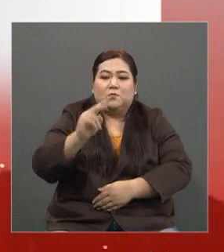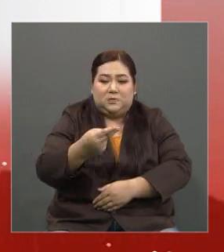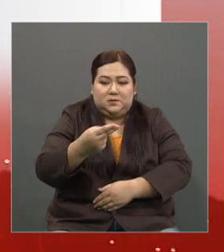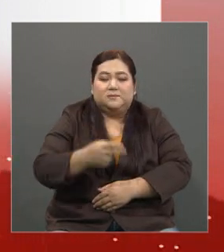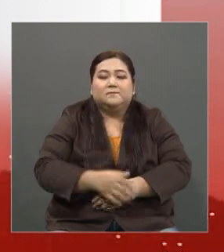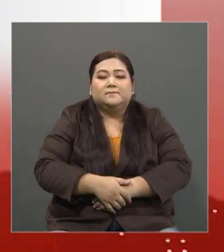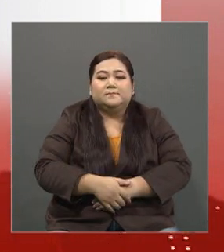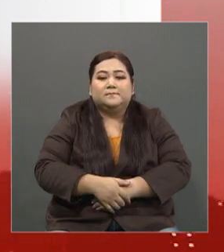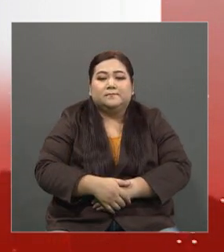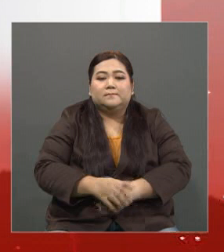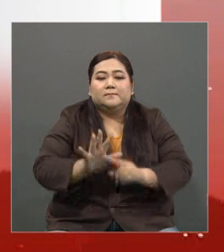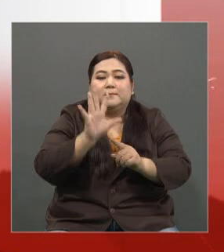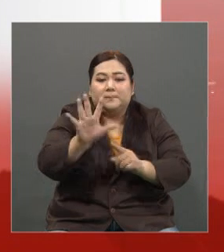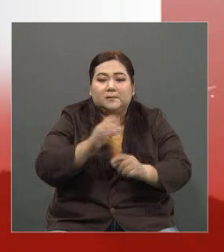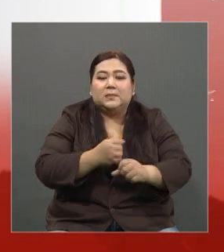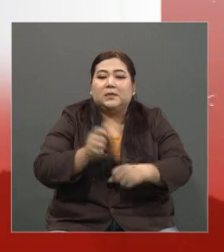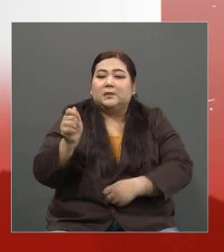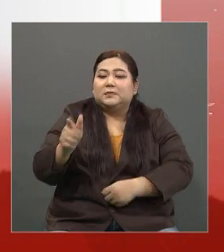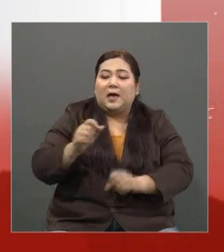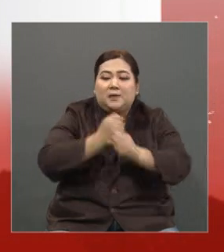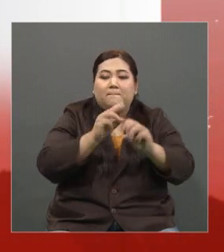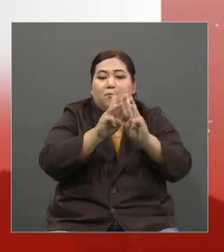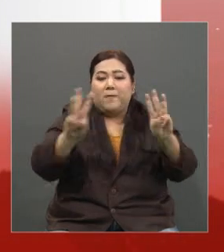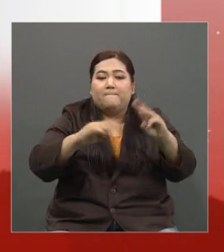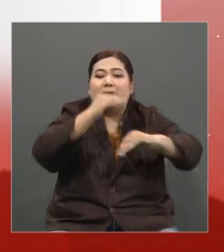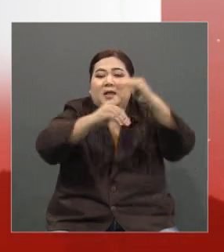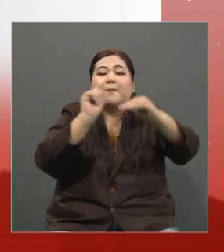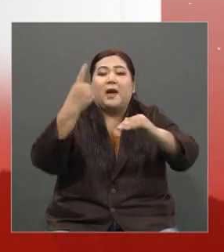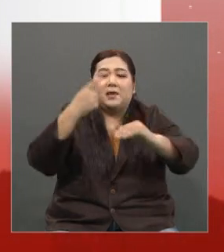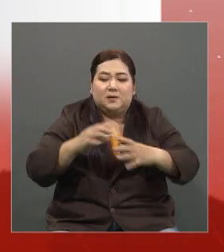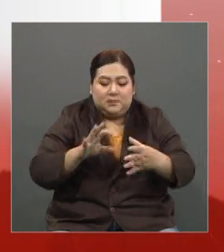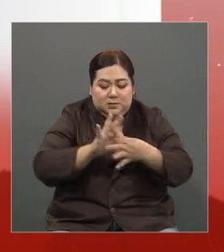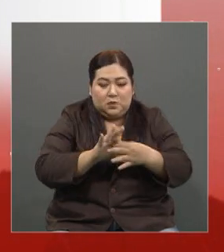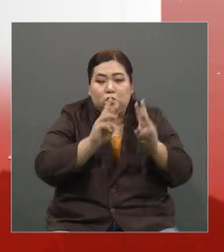บาทจ้างปรับปรงประสิทธภาพเว็ไต์ รัฐบาลไทย